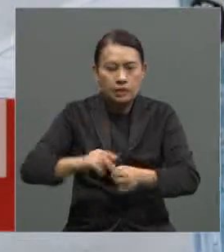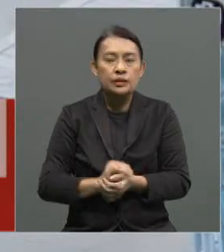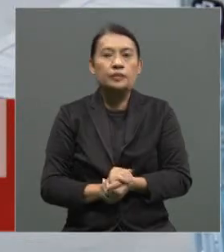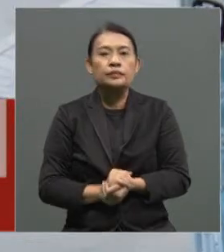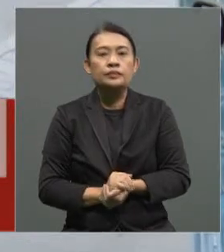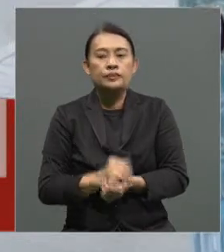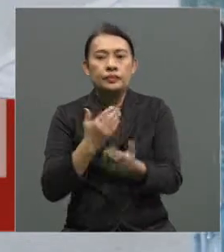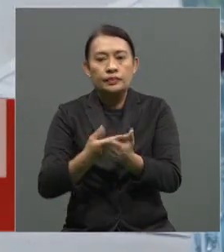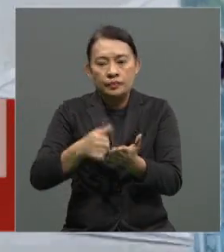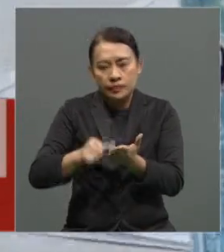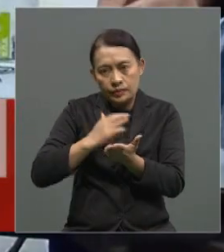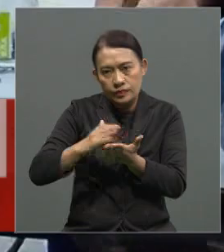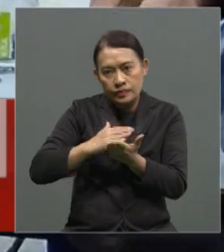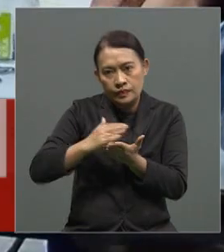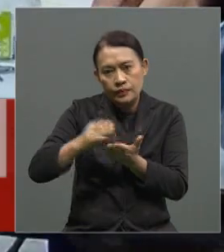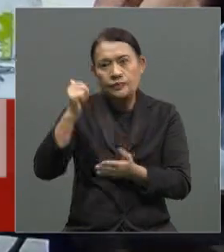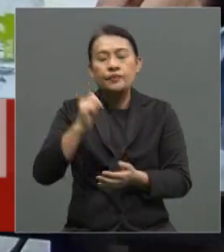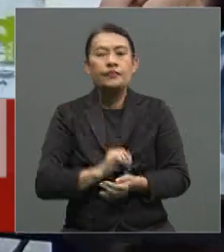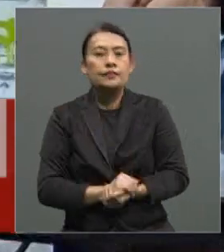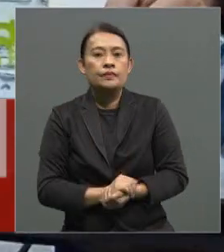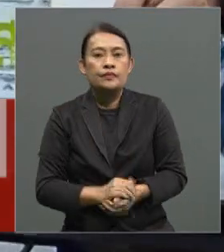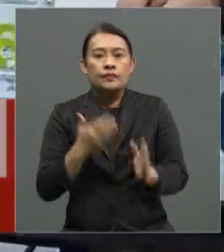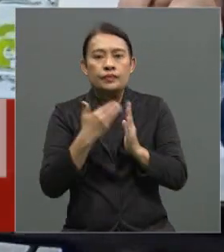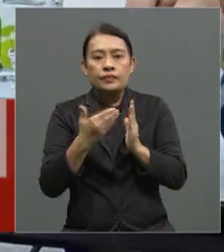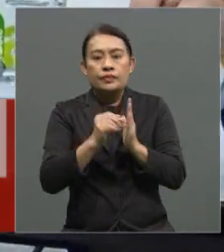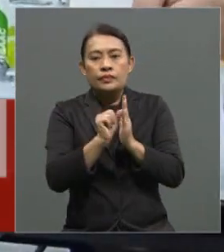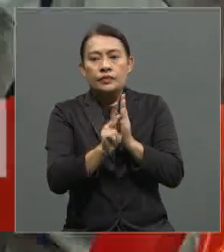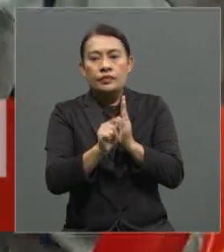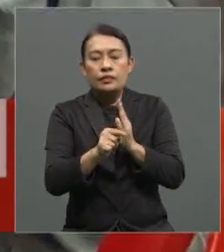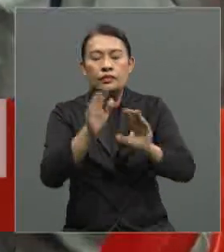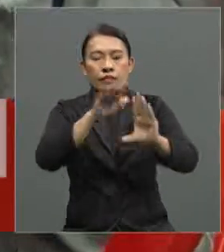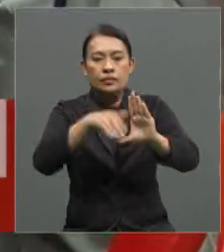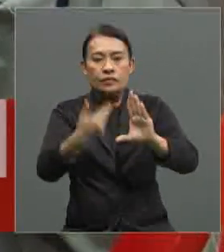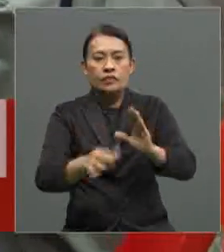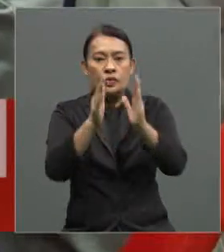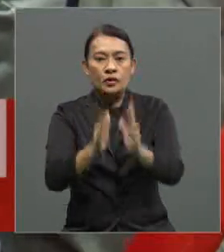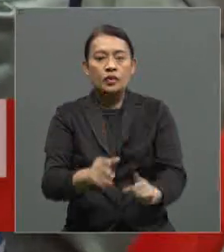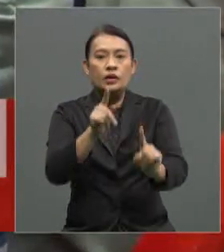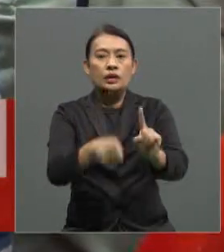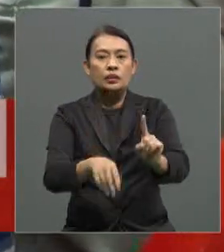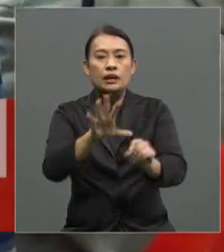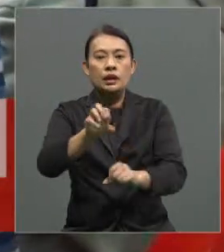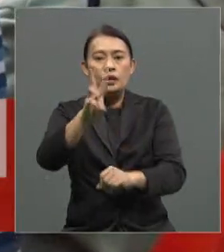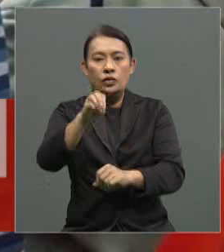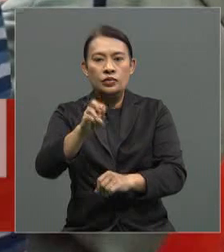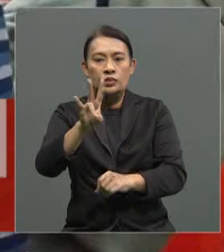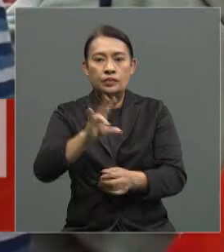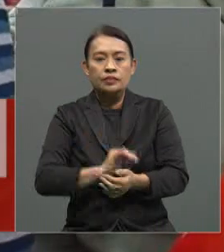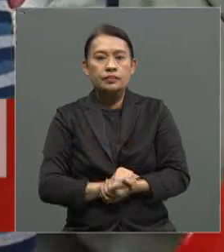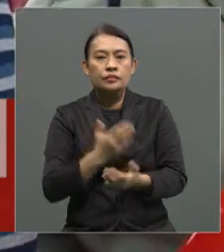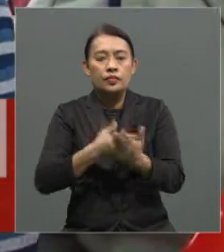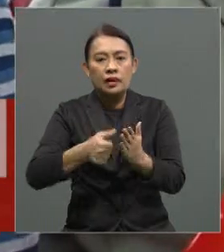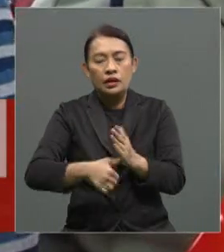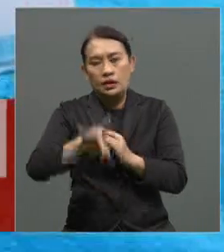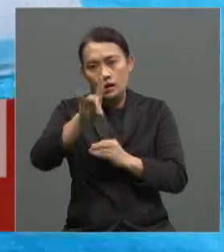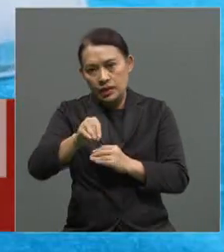ได้เสริมมาใช้หนี้ไงอย่างที่จังหวัดสกลนครเนี่ยมีคนลงทะเบียนไปแล้ว 1,567 คนนะครับมูลหนี้กว่า87ล้